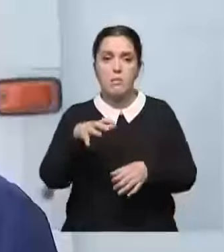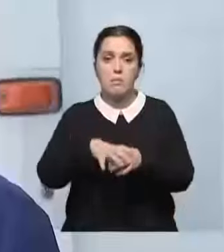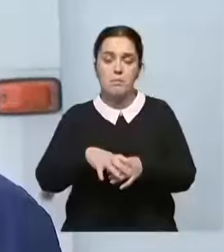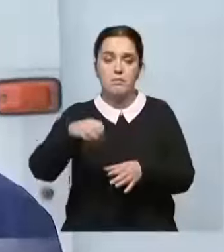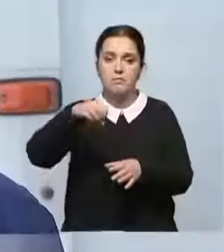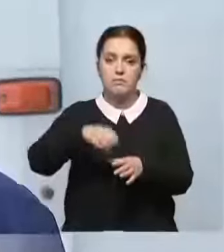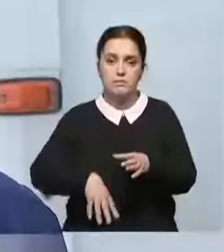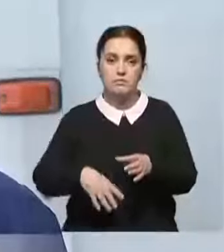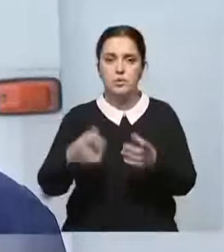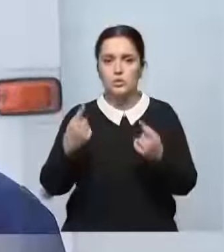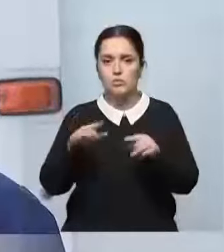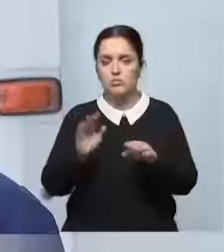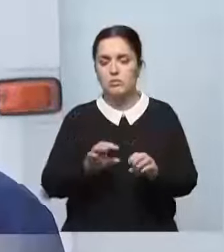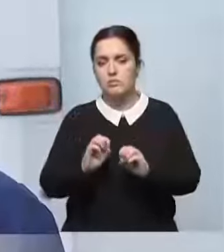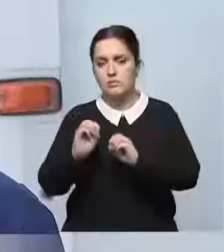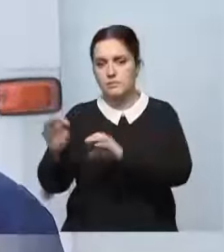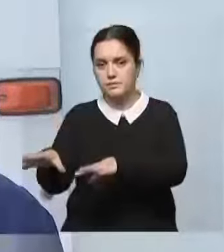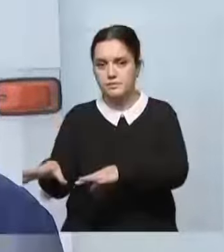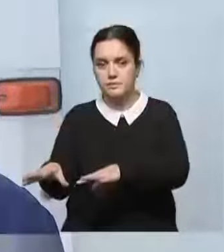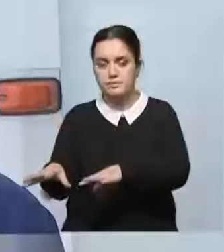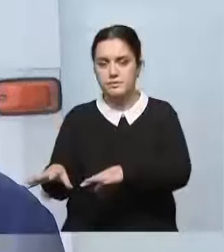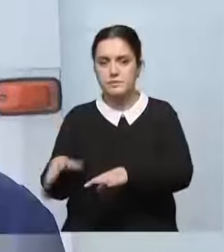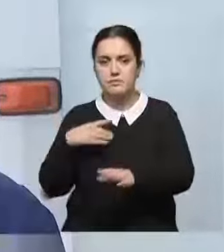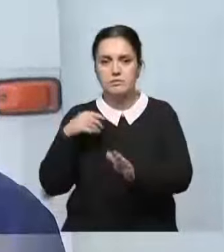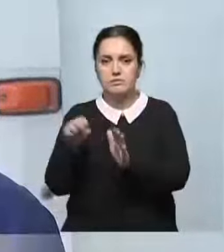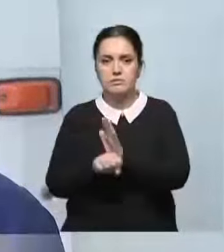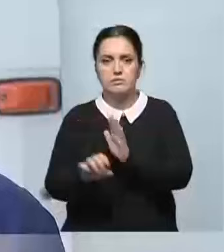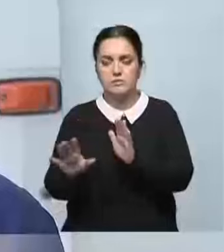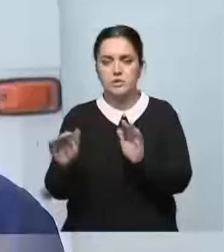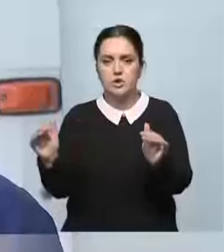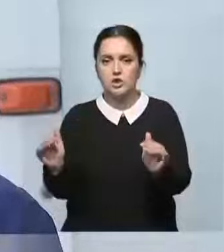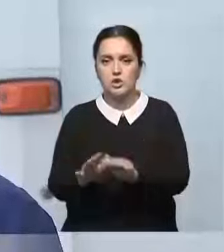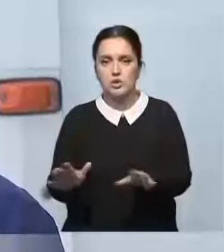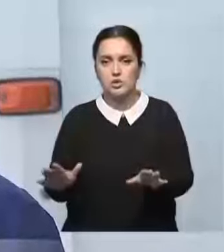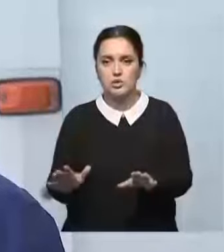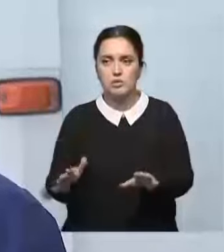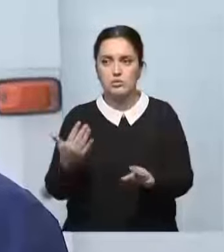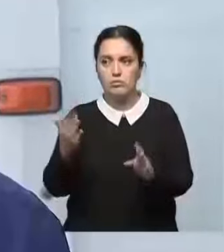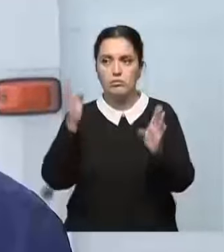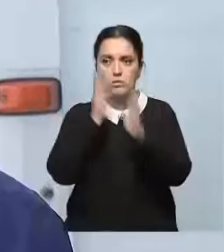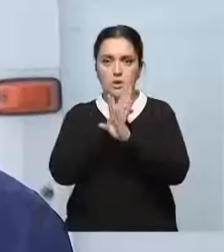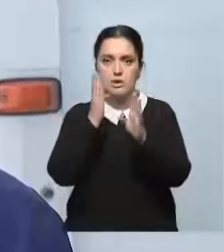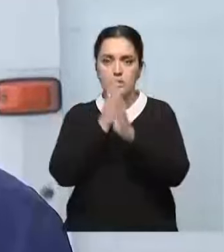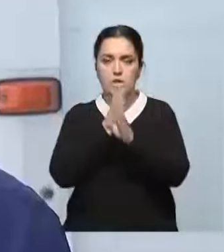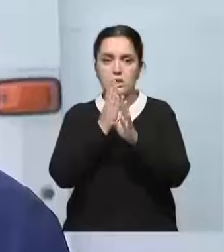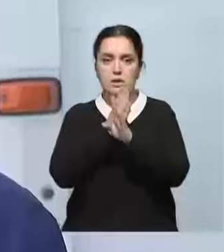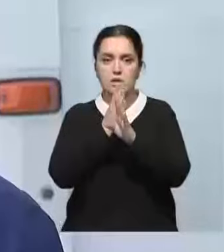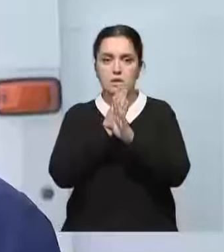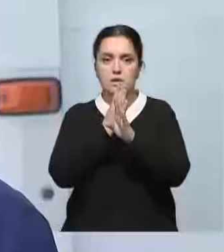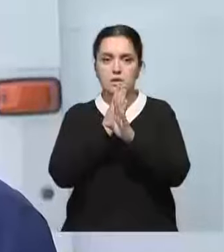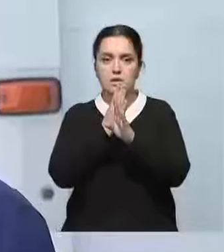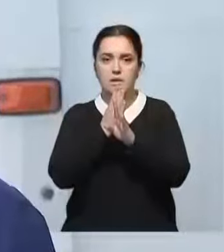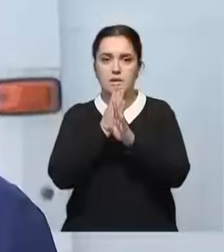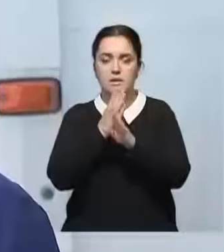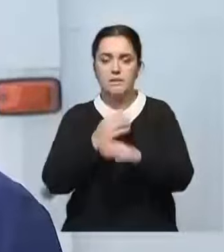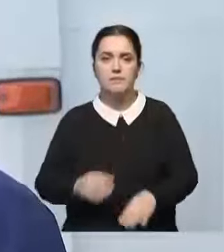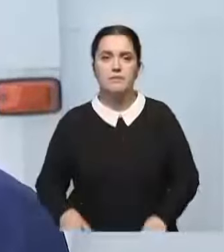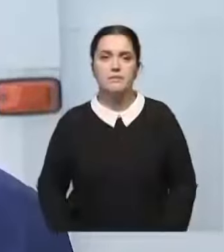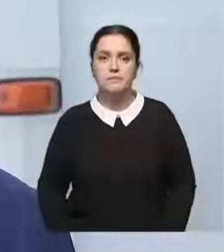место сразу оставляем. Мы их не убиваем, не трогаем. Потому что природа так создала, их тоже функция